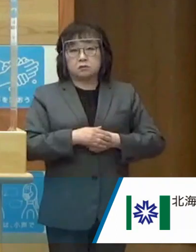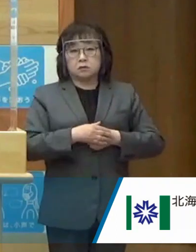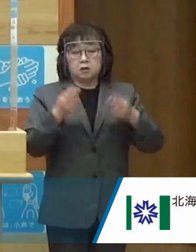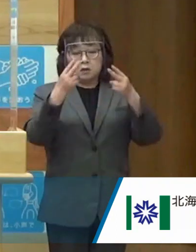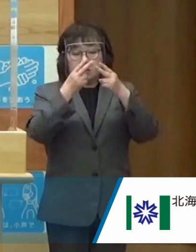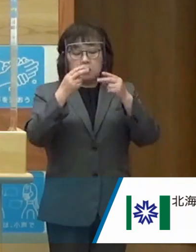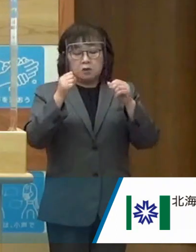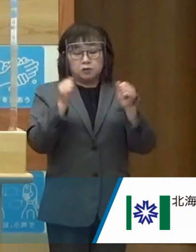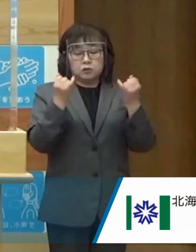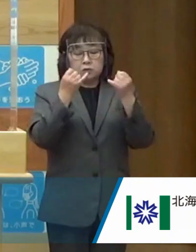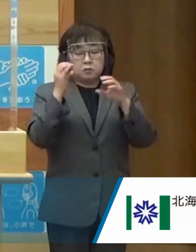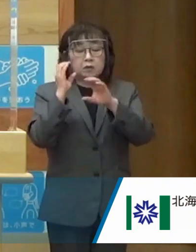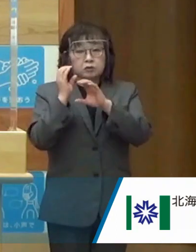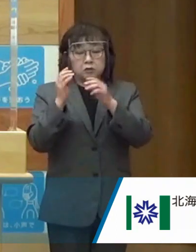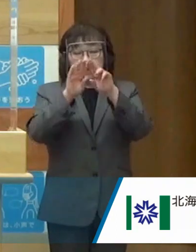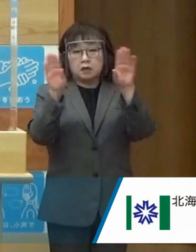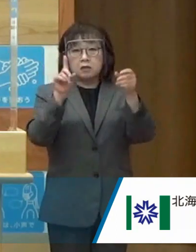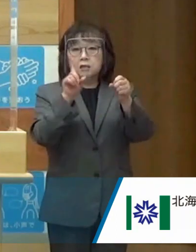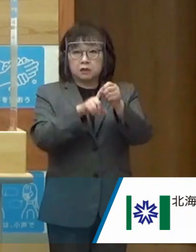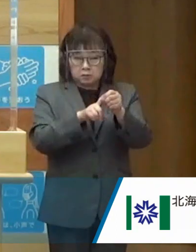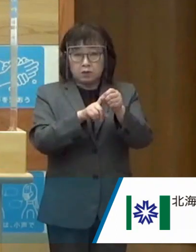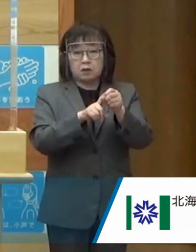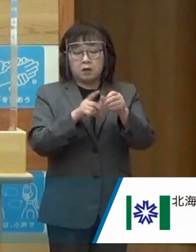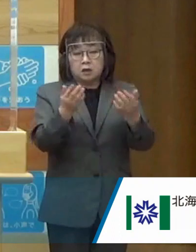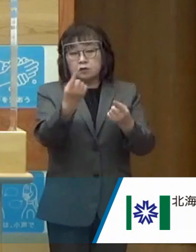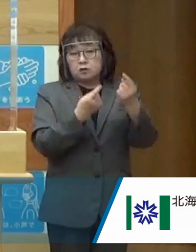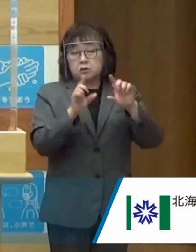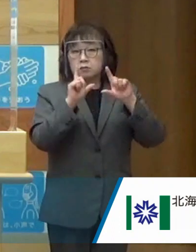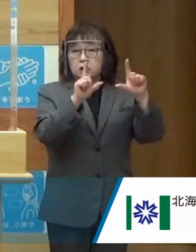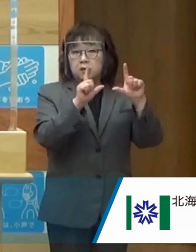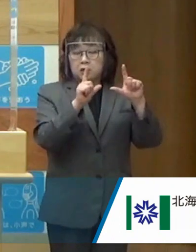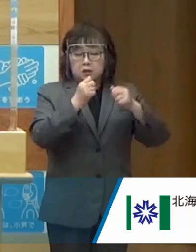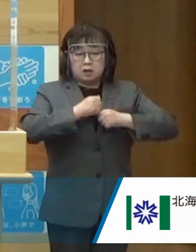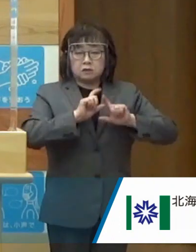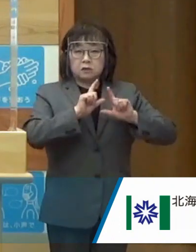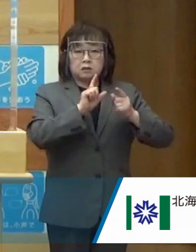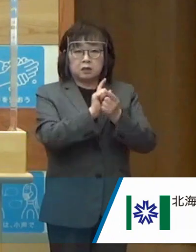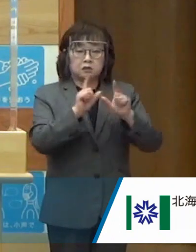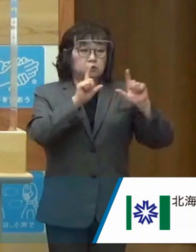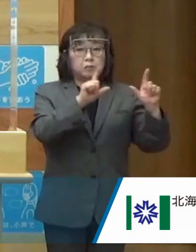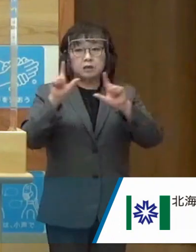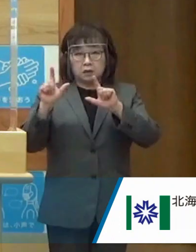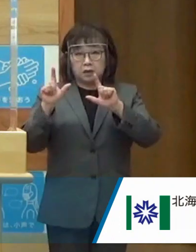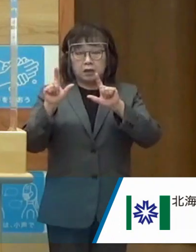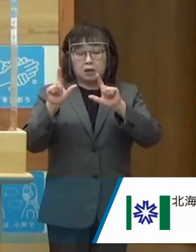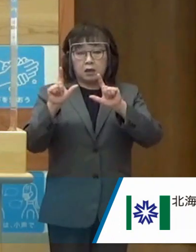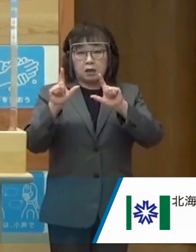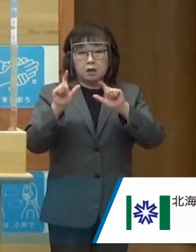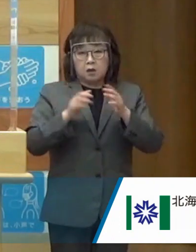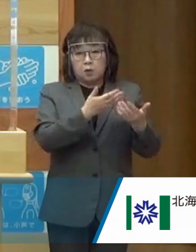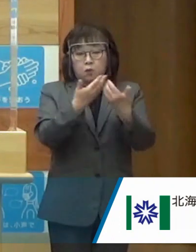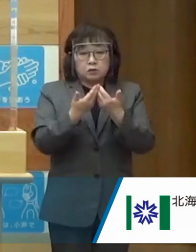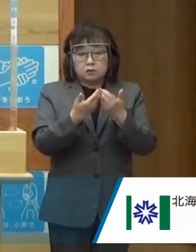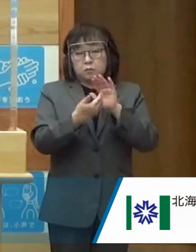の冬祭り開催にあたっては、来場者に向けた感染対策の呼びかけや混